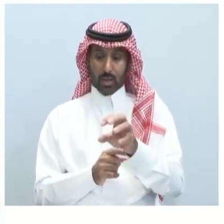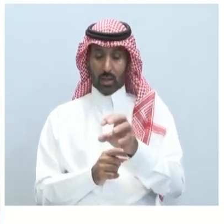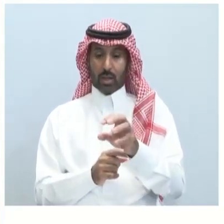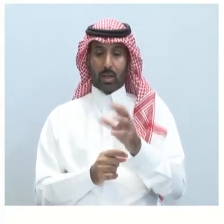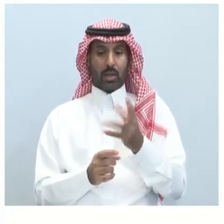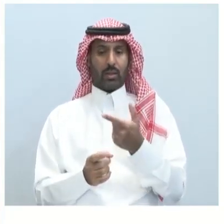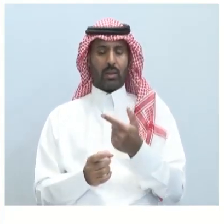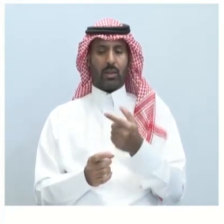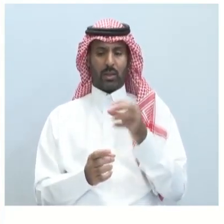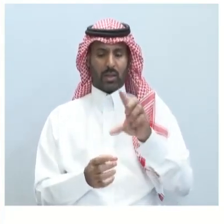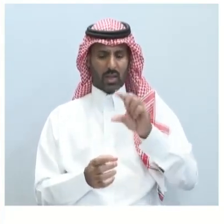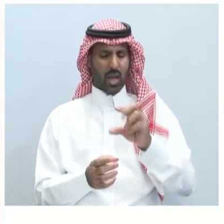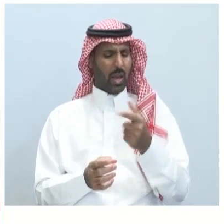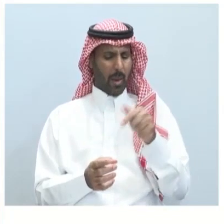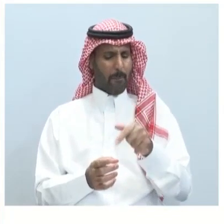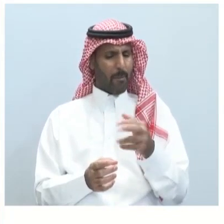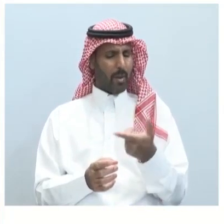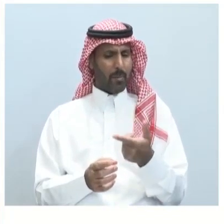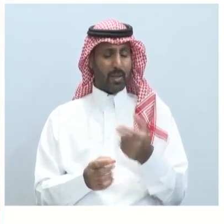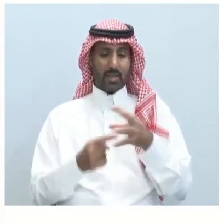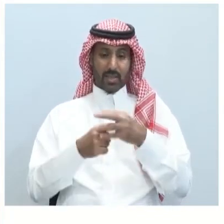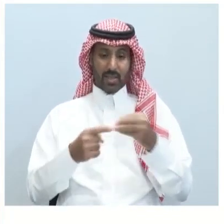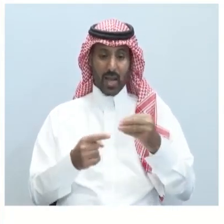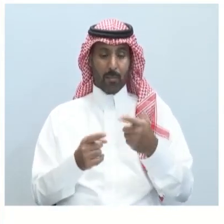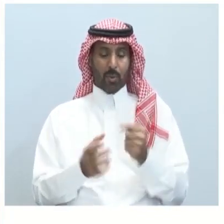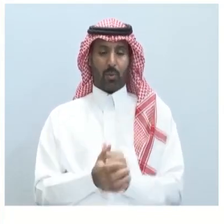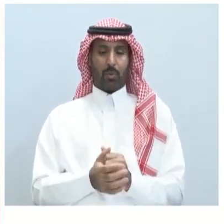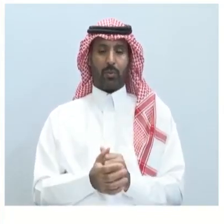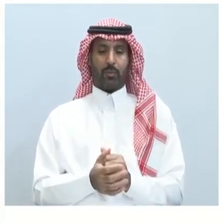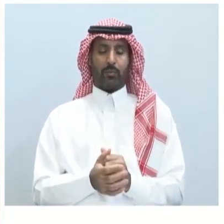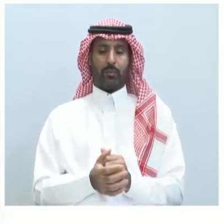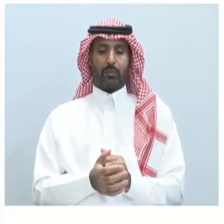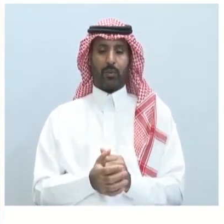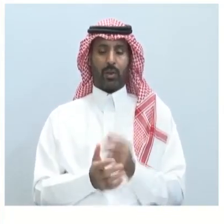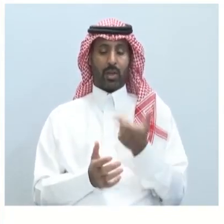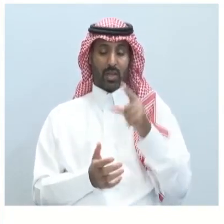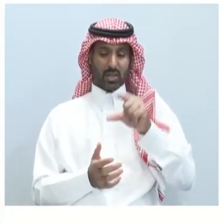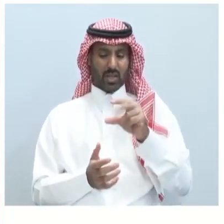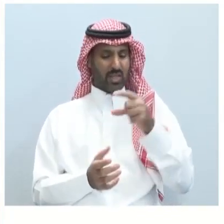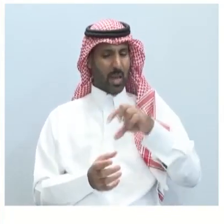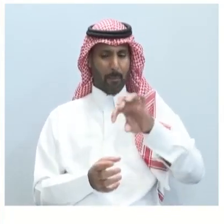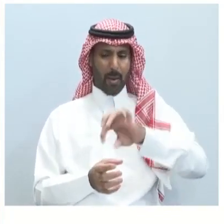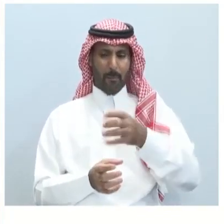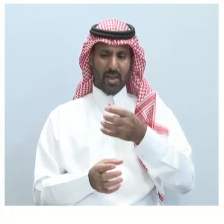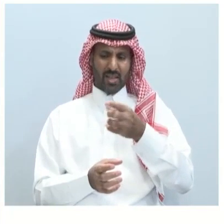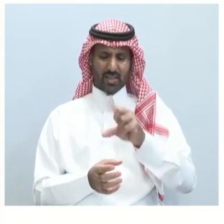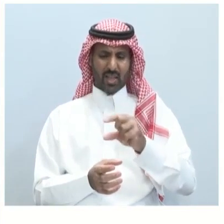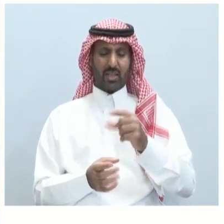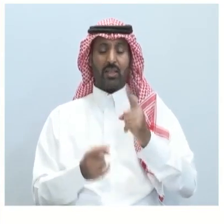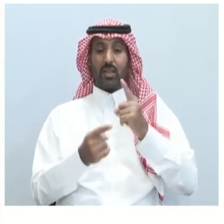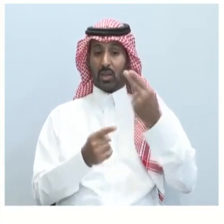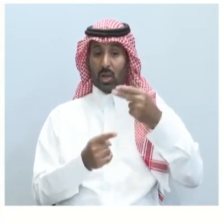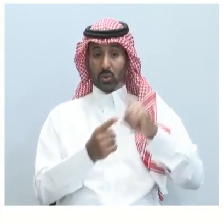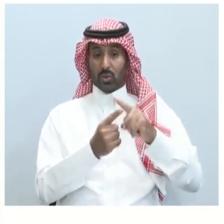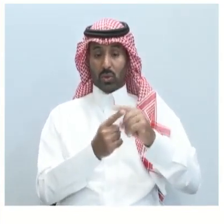استخدم سالب بلوك استخدم سالب بلوك اذا هنا مين الطالب مني طالب مني تركيز الهيدروجين تركيز ايون الهيدروجين بالتالي يتعامل